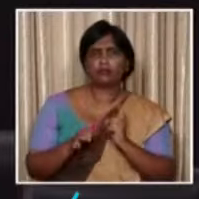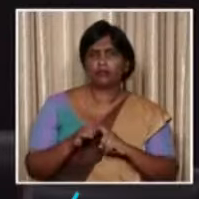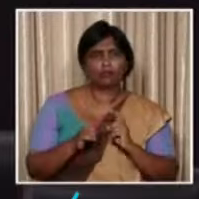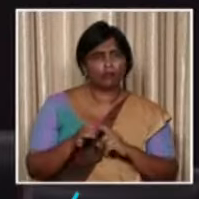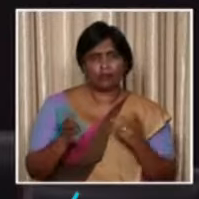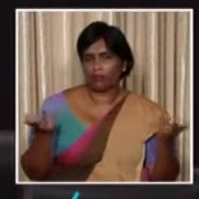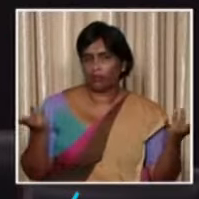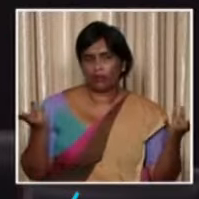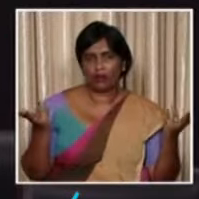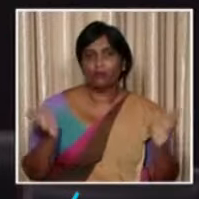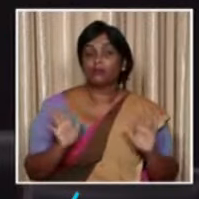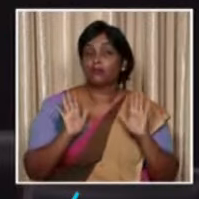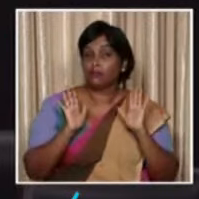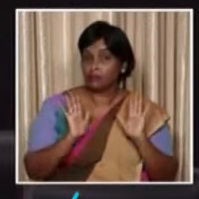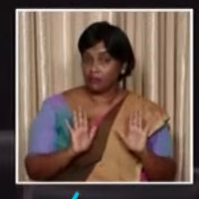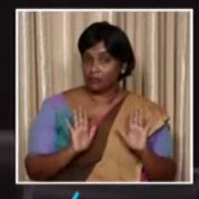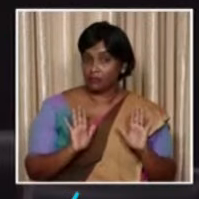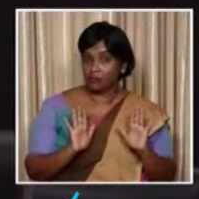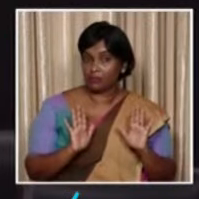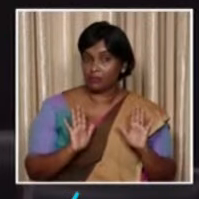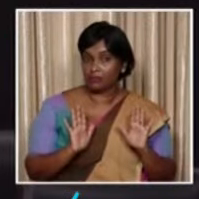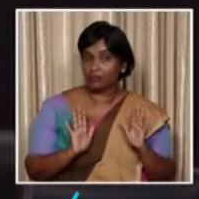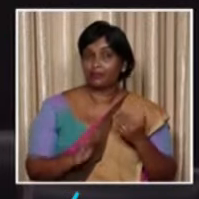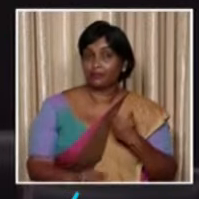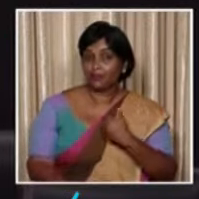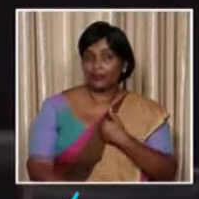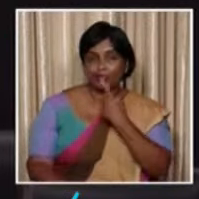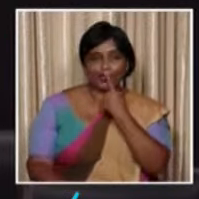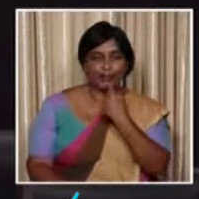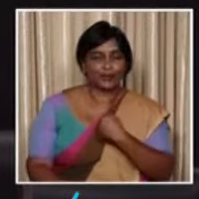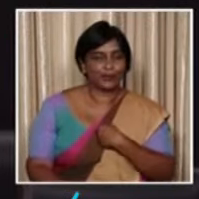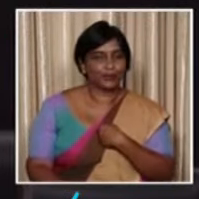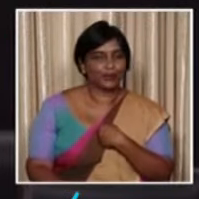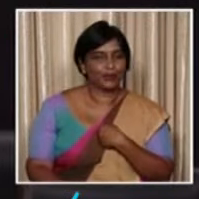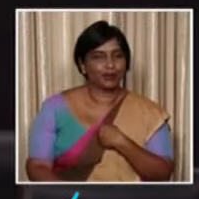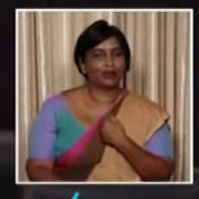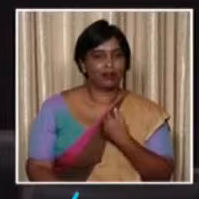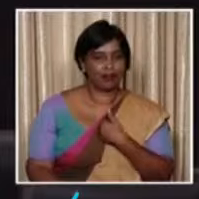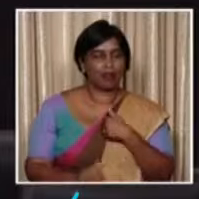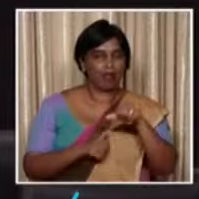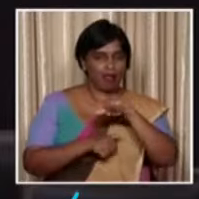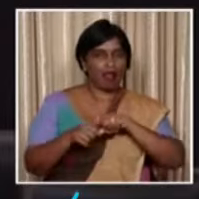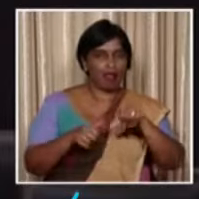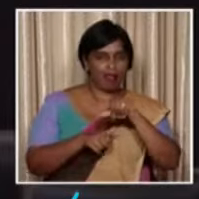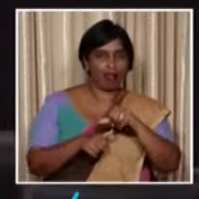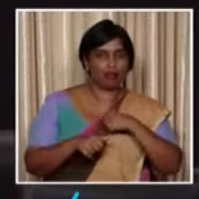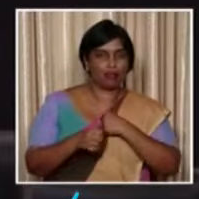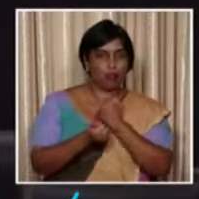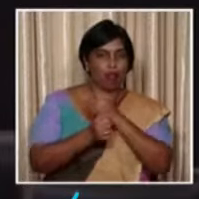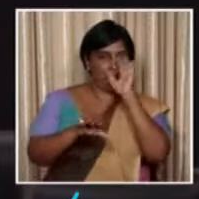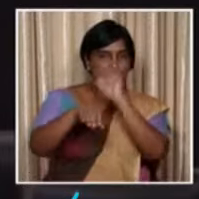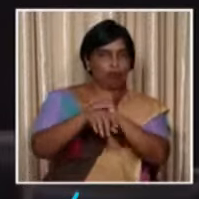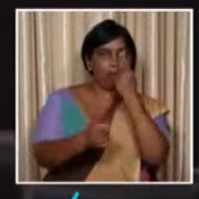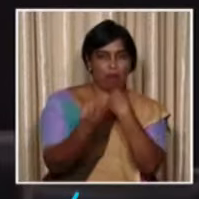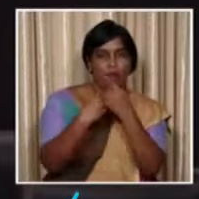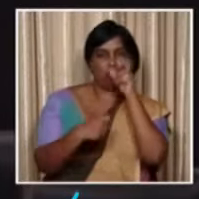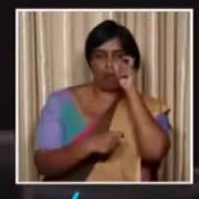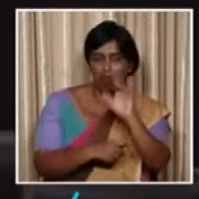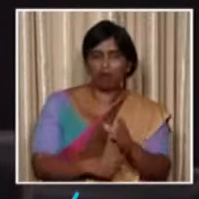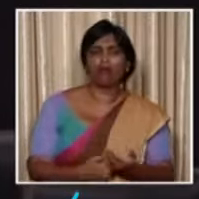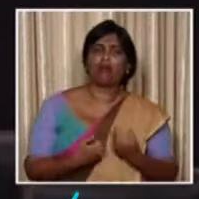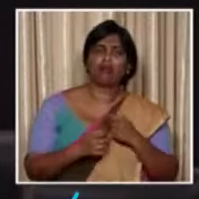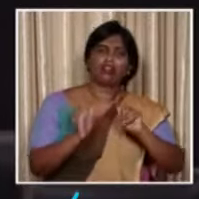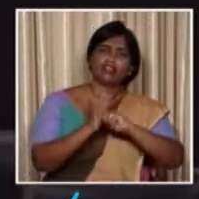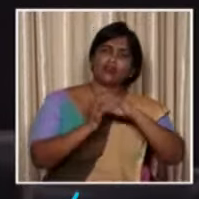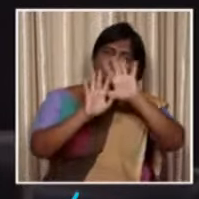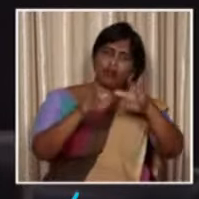නැහැ. හැබැයි මට කිව්වනම් මගේ ආයතන ටික වටලන්න ඕන පරීක්ෂා කරන්න ඕන කියලා මම ඔක්කොම